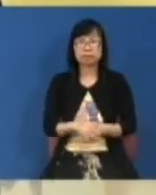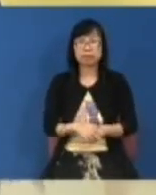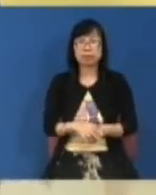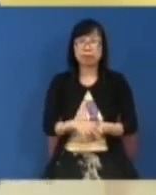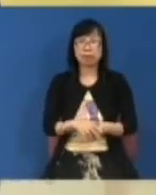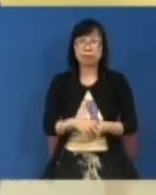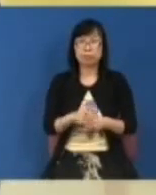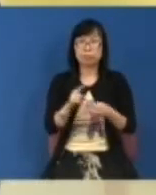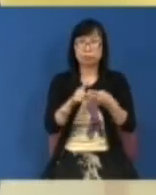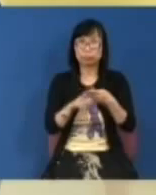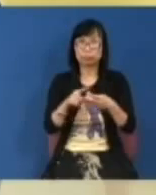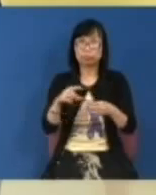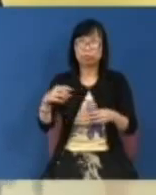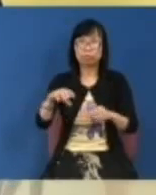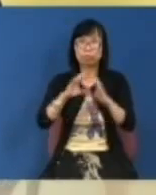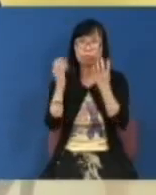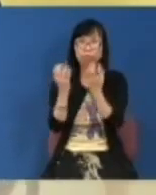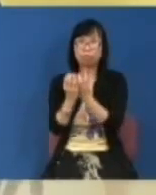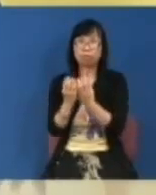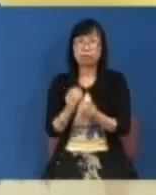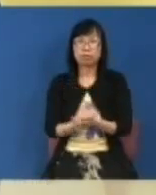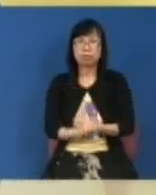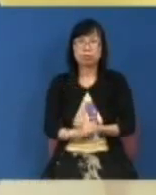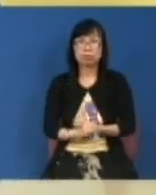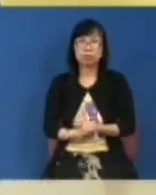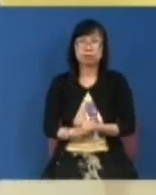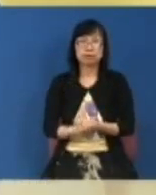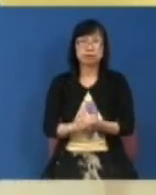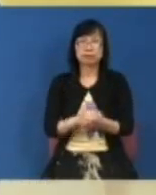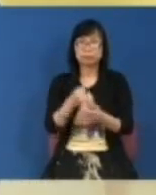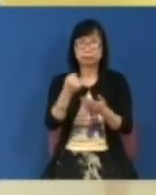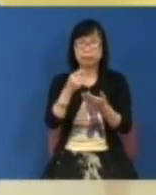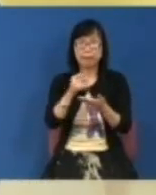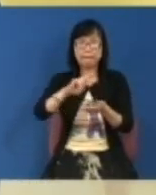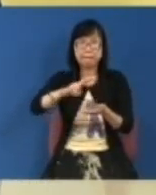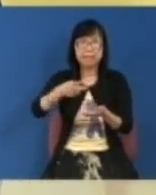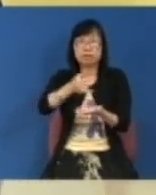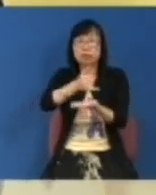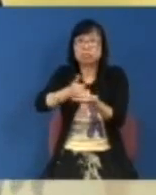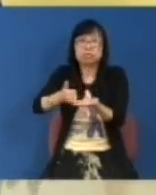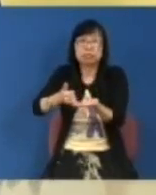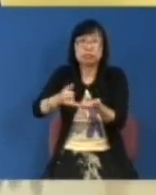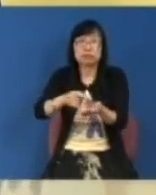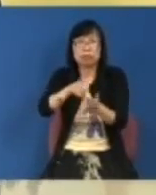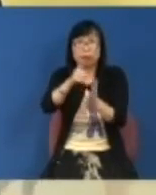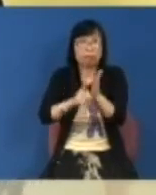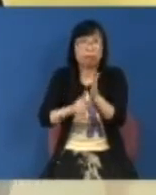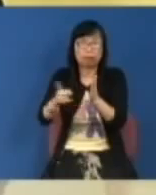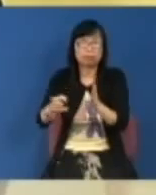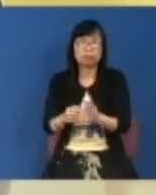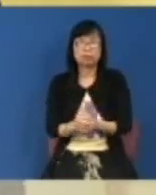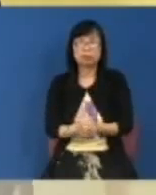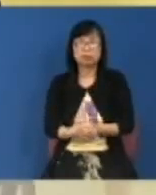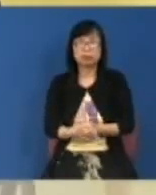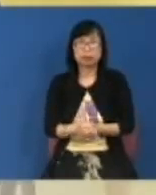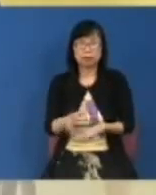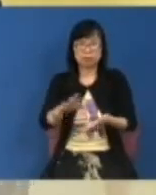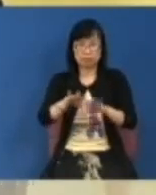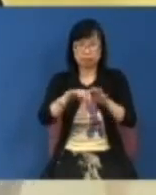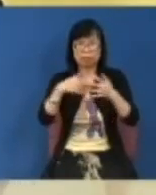張文光嘅領導底下，何俊仁領導底下，根本已經墮落到不堪啊！你明唔明啊？即係話你成件事都未